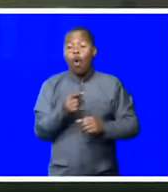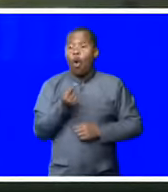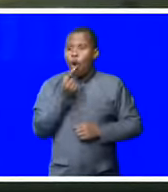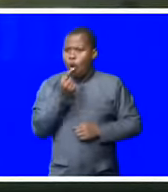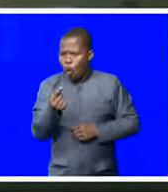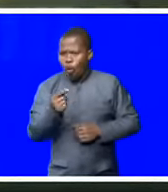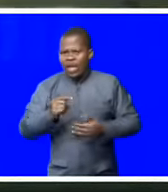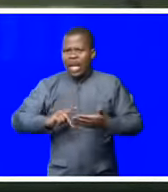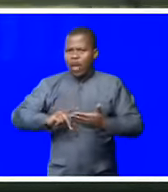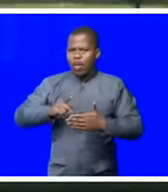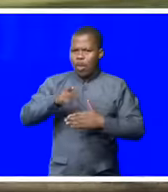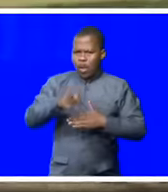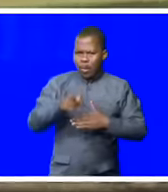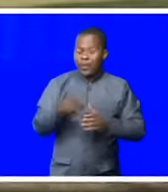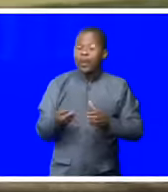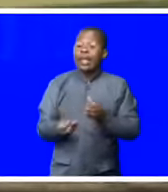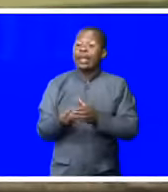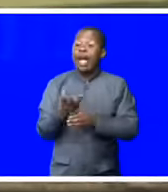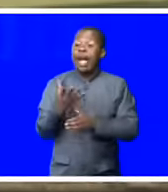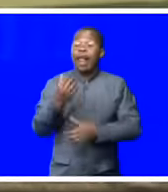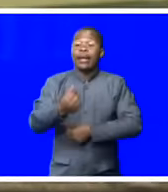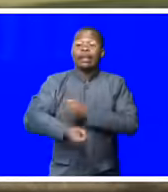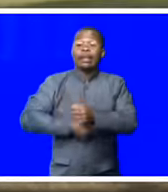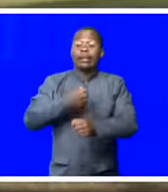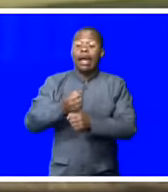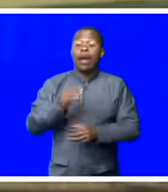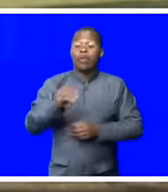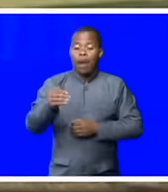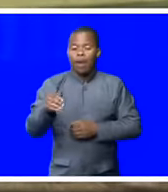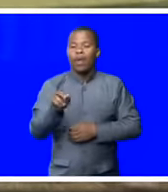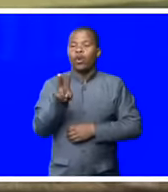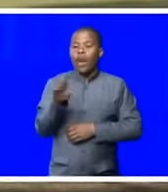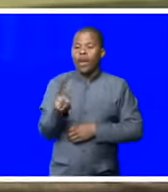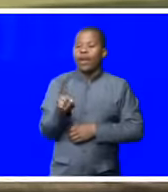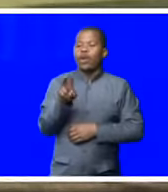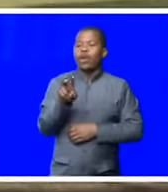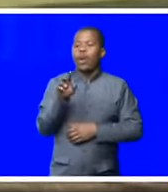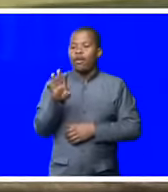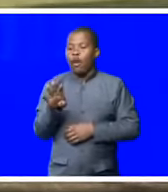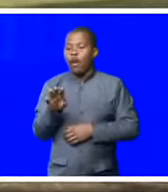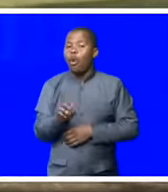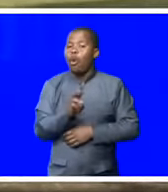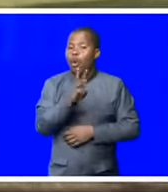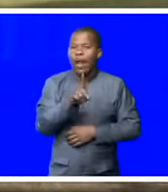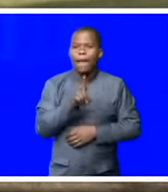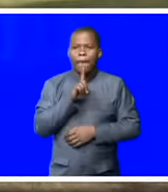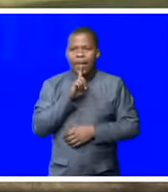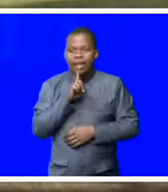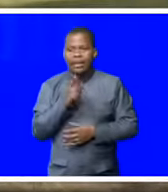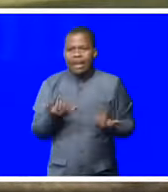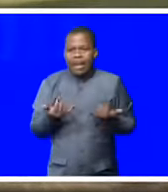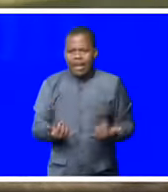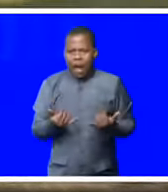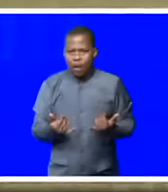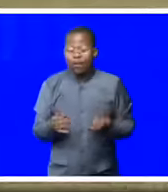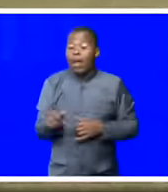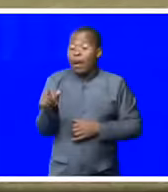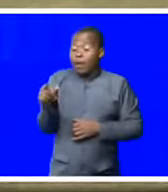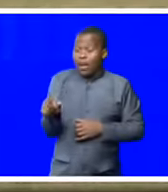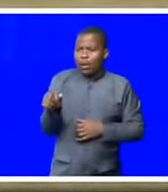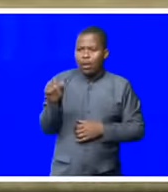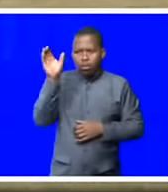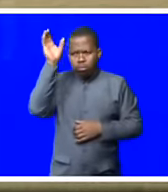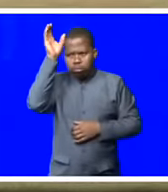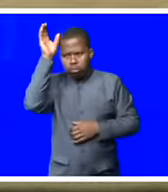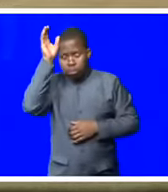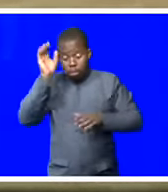hlelo selutawucala ngeminyaka wa 2024 noko sevele ukhona chwephesha lotawuphatha